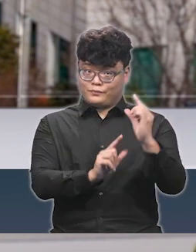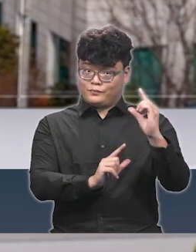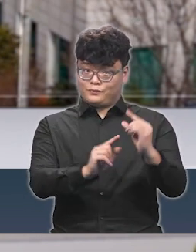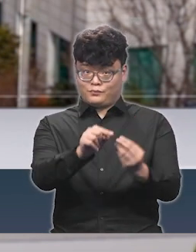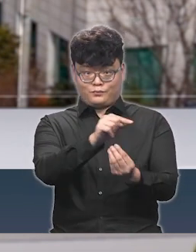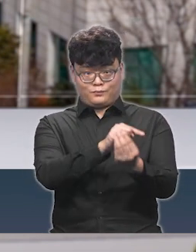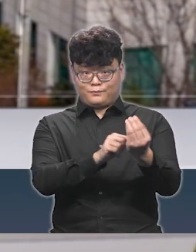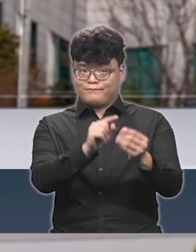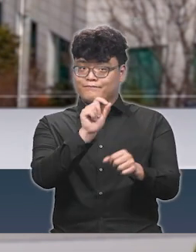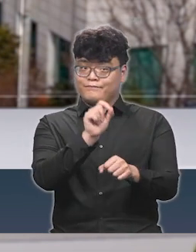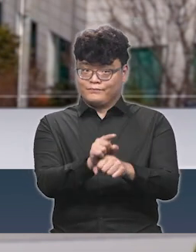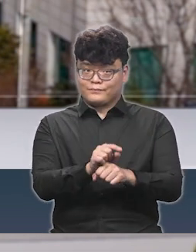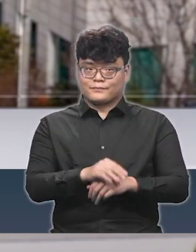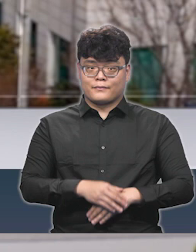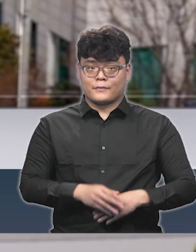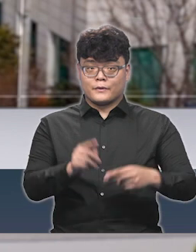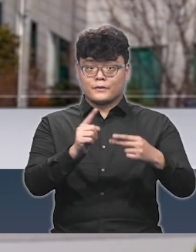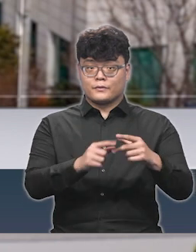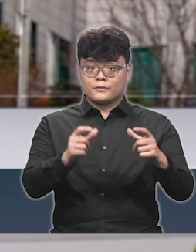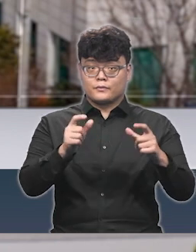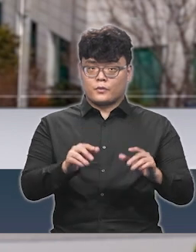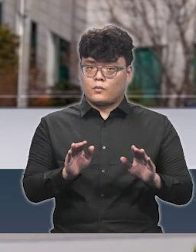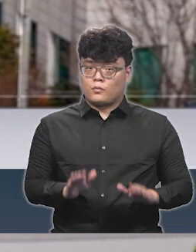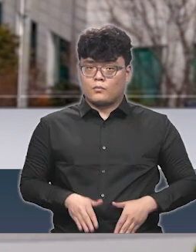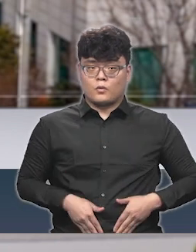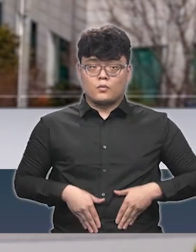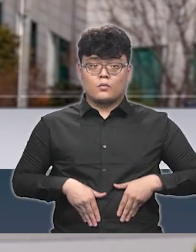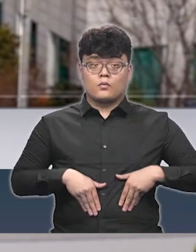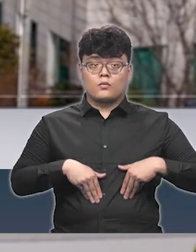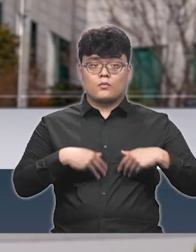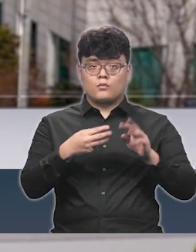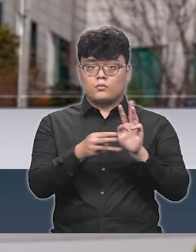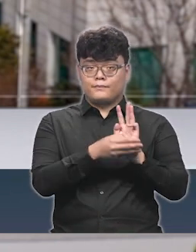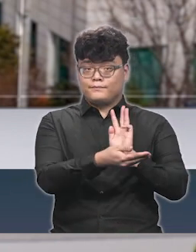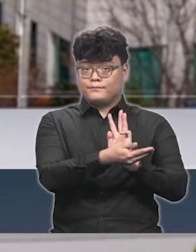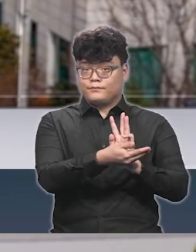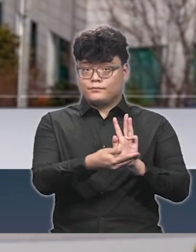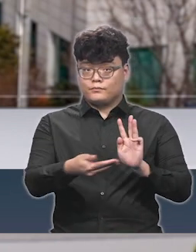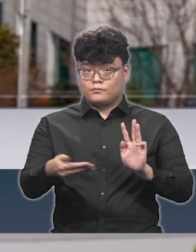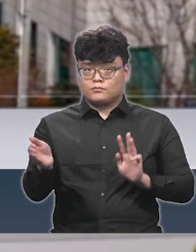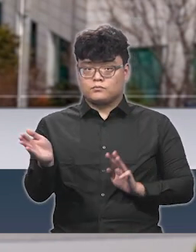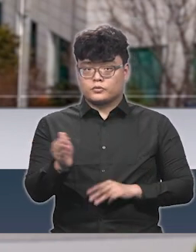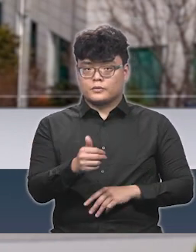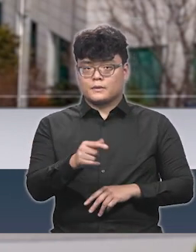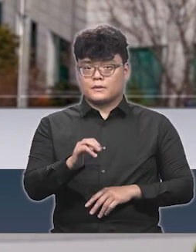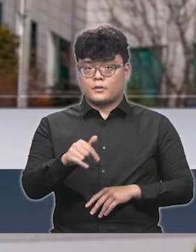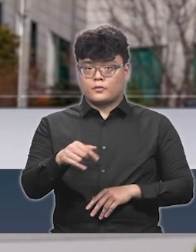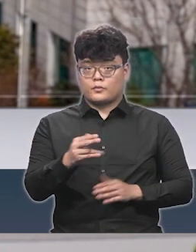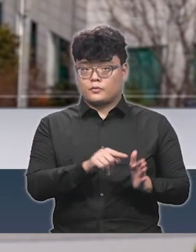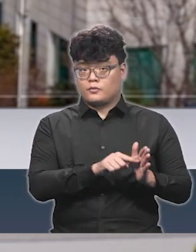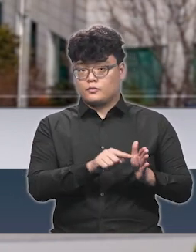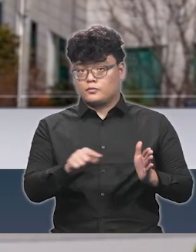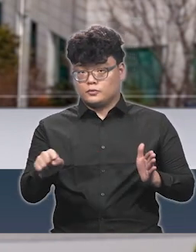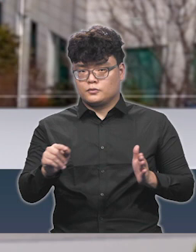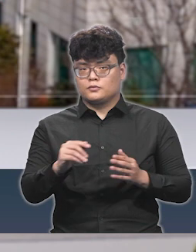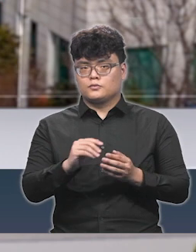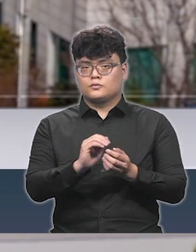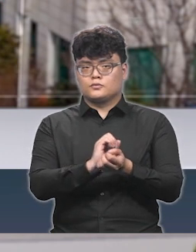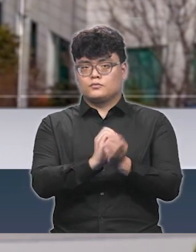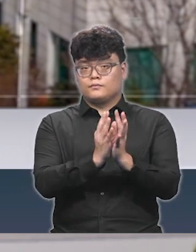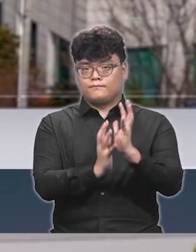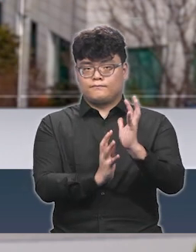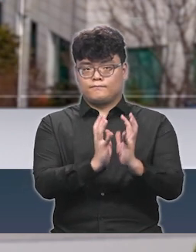모습이 특징입니다 동대문구는 올 봄에도 중랑천 장평교 하부에 색색의 튤립 정원을